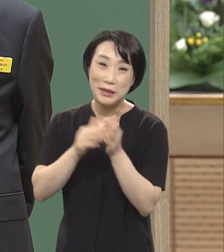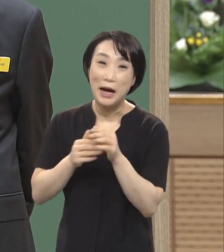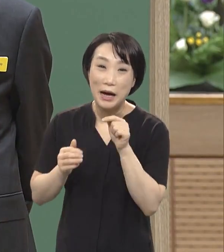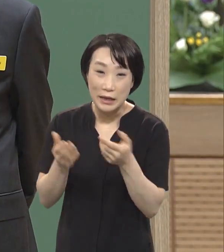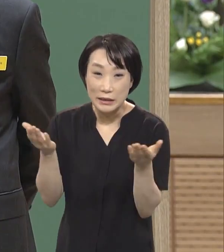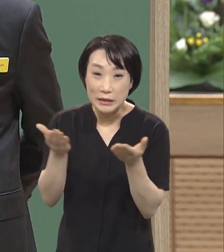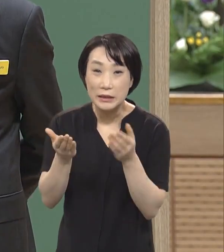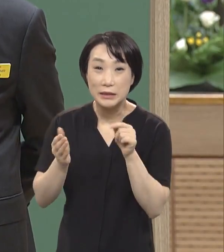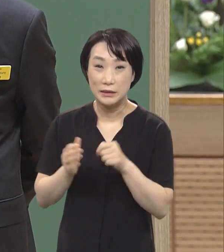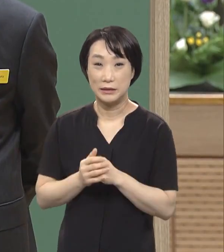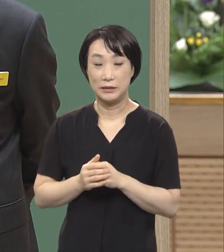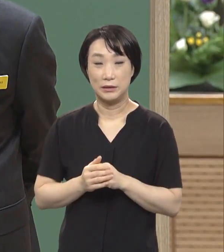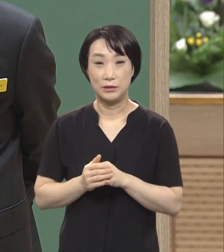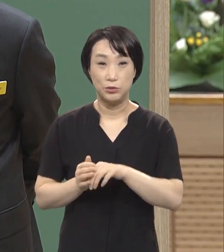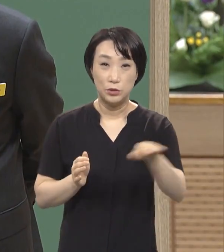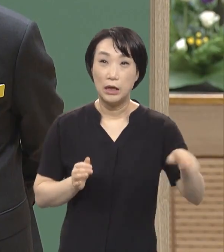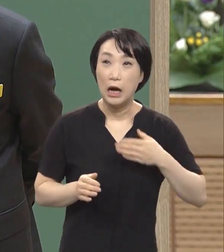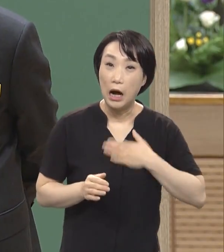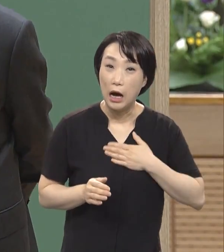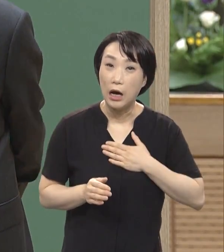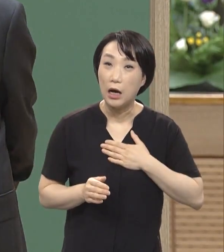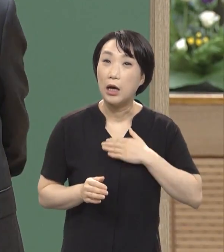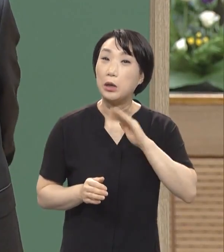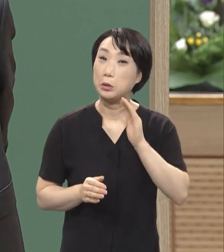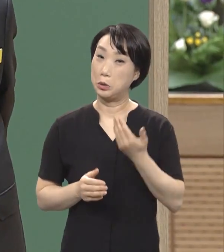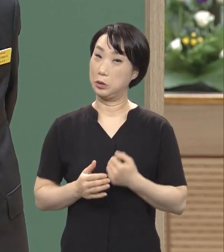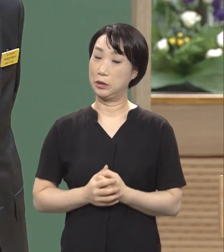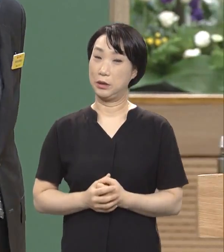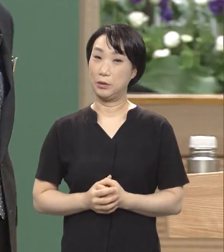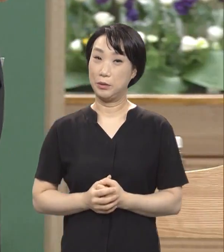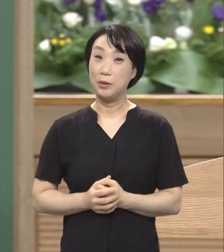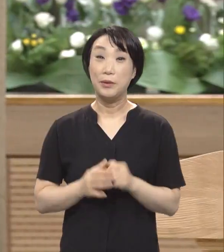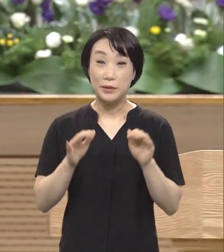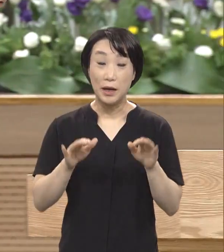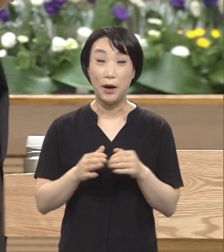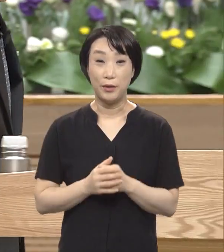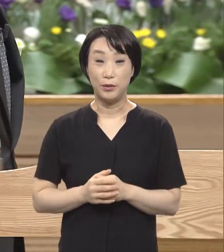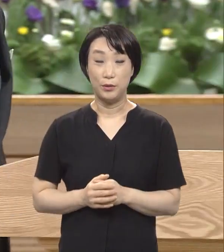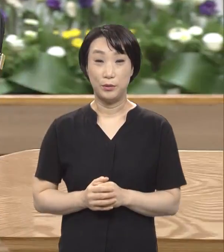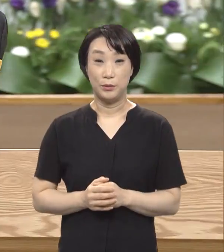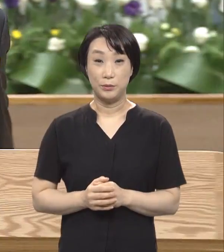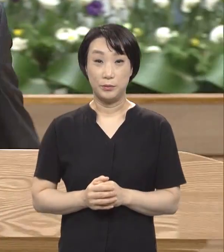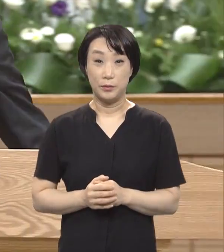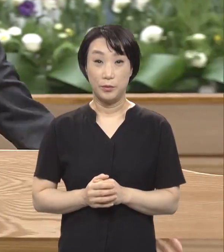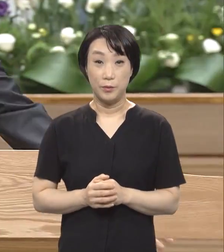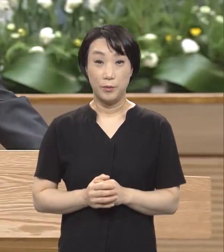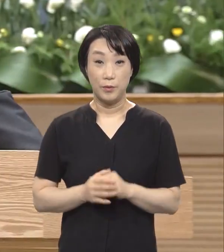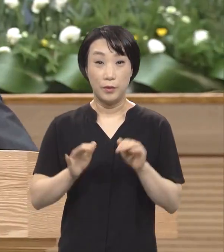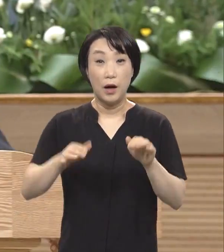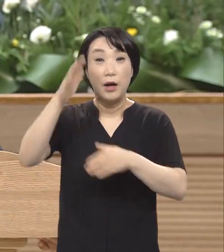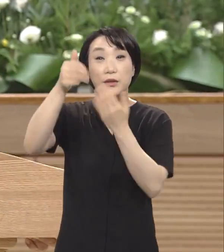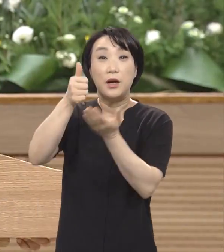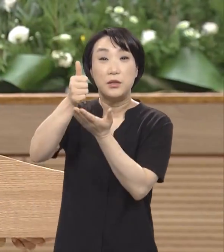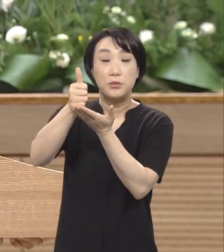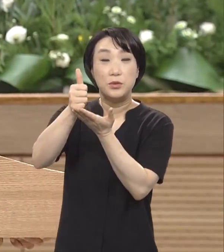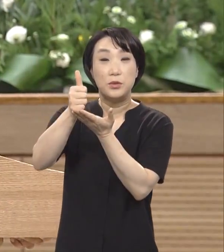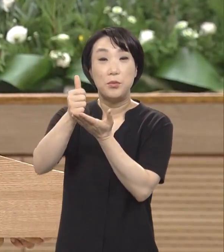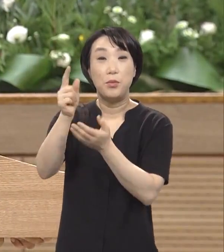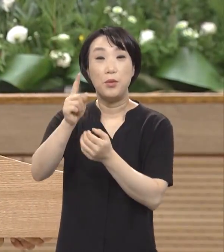통달하는 일에 잘 알게 된다. 그러면 하나님은